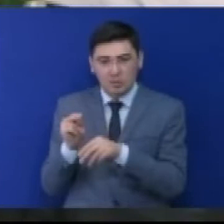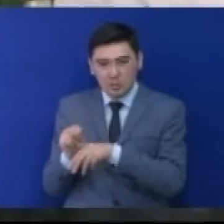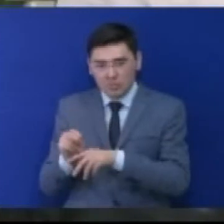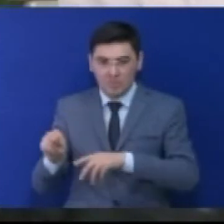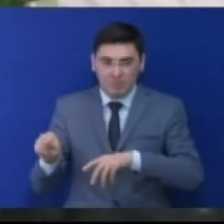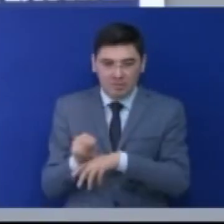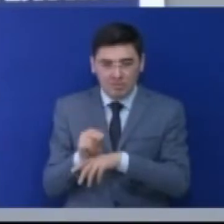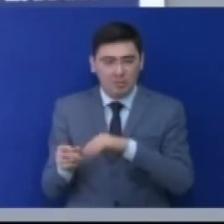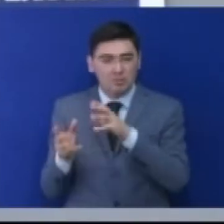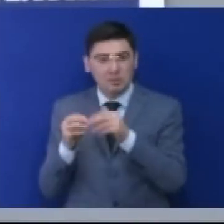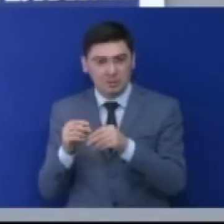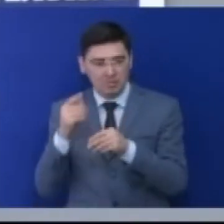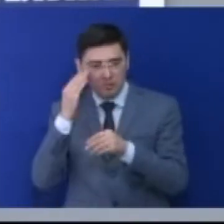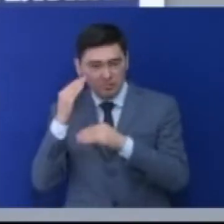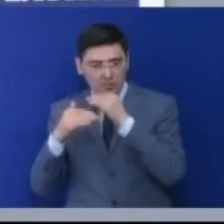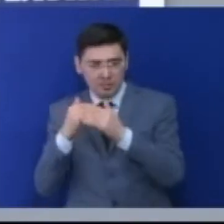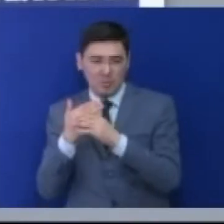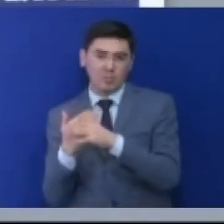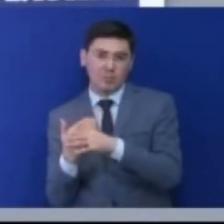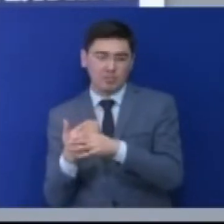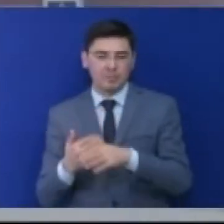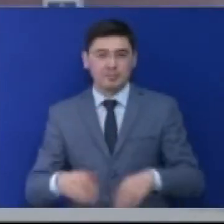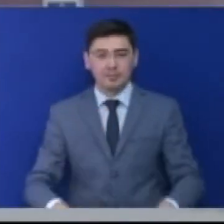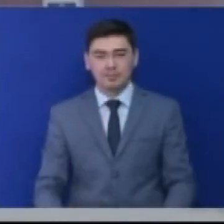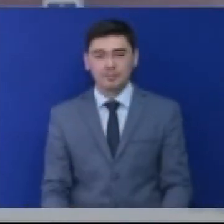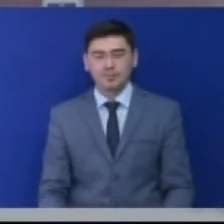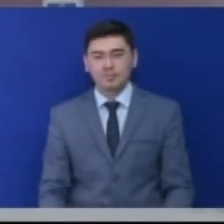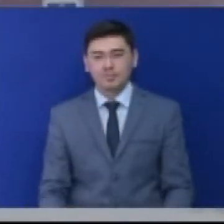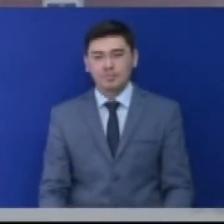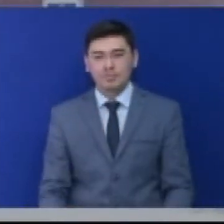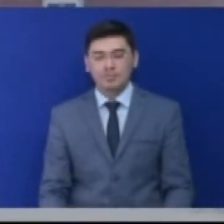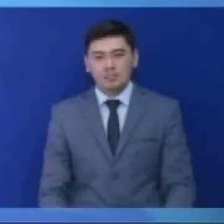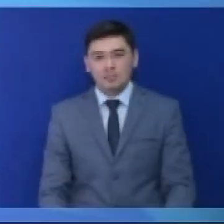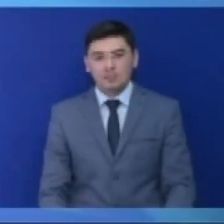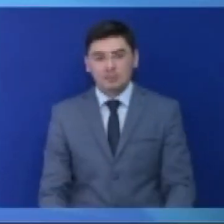имеющих особенности в развитии. Самат Секенов, Ильяс Сабит, телеканал Семей.